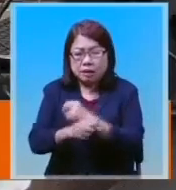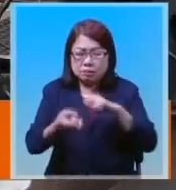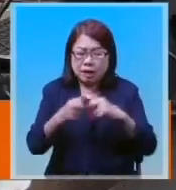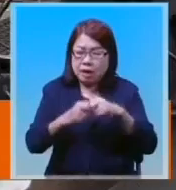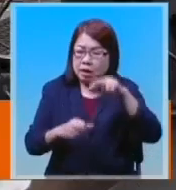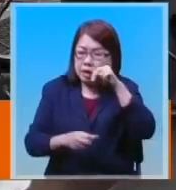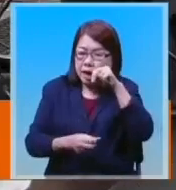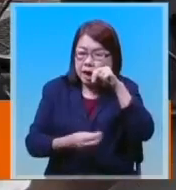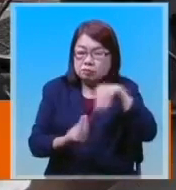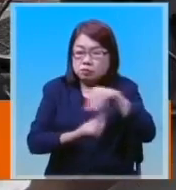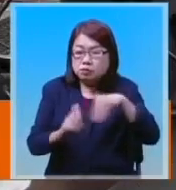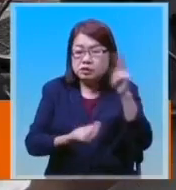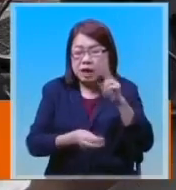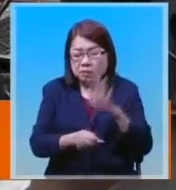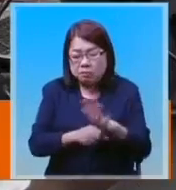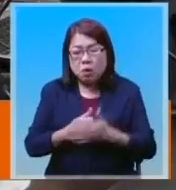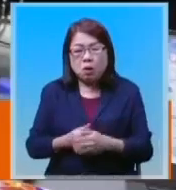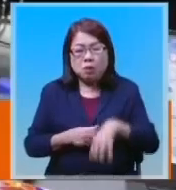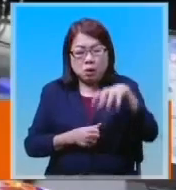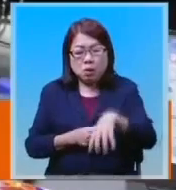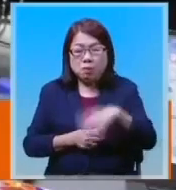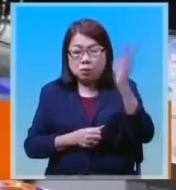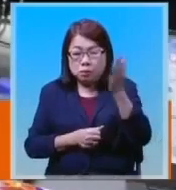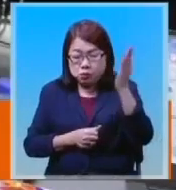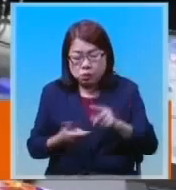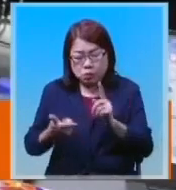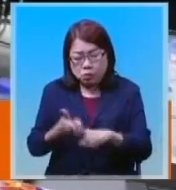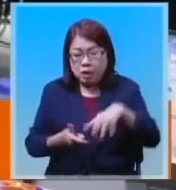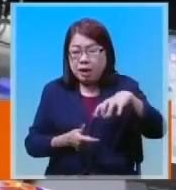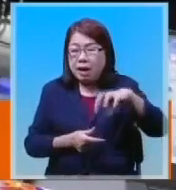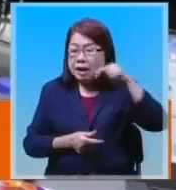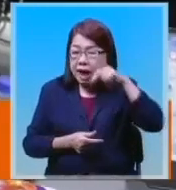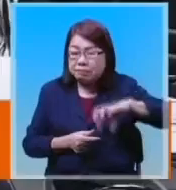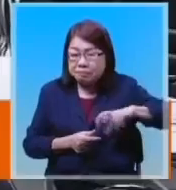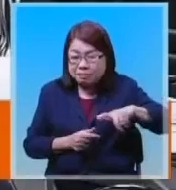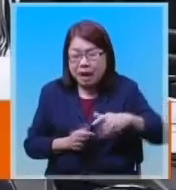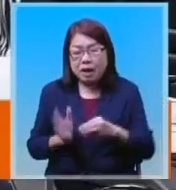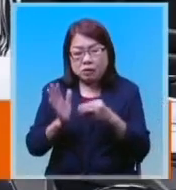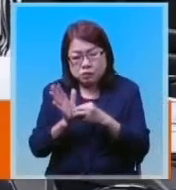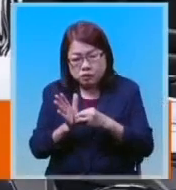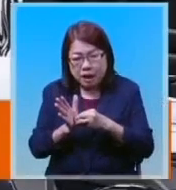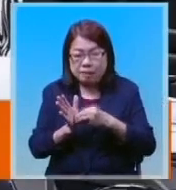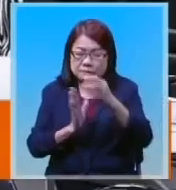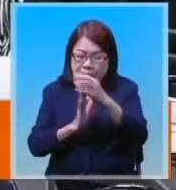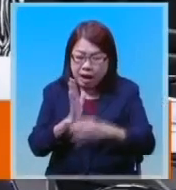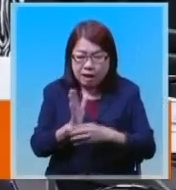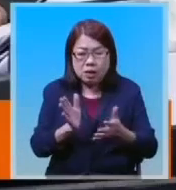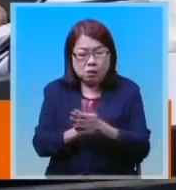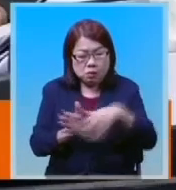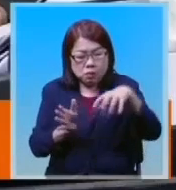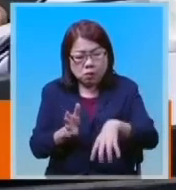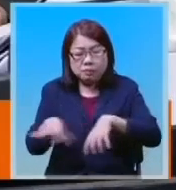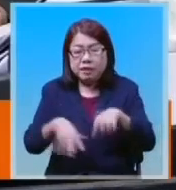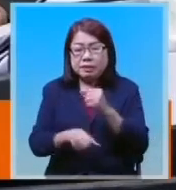รมอุตุนิยมวิทยาการประปานครหลวงการประปาส่วนภูมิภาคกรมทรัพยากรน้ำกรมทรัพยากรน้ำบาดาลกรมชลประท